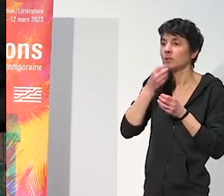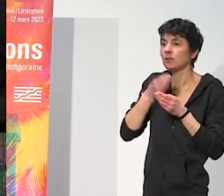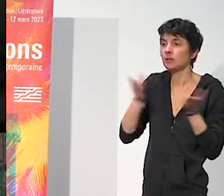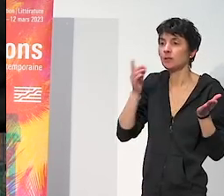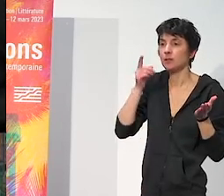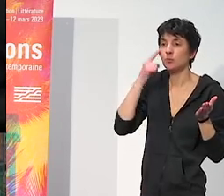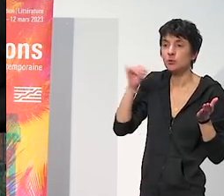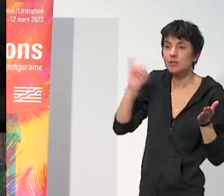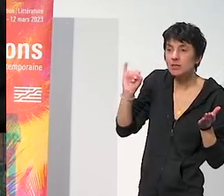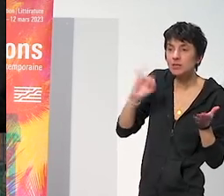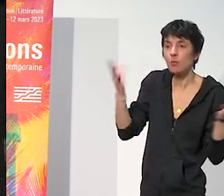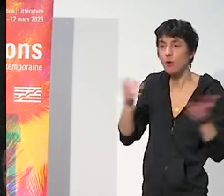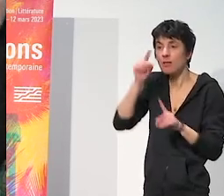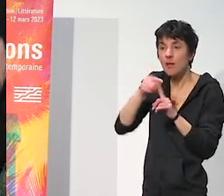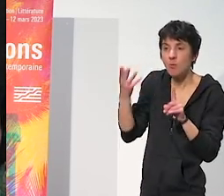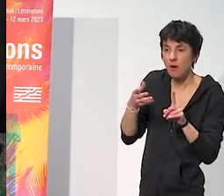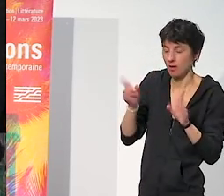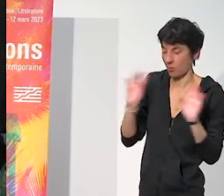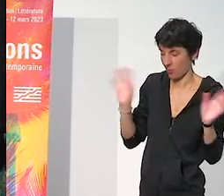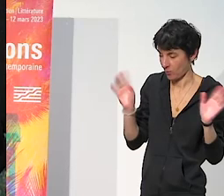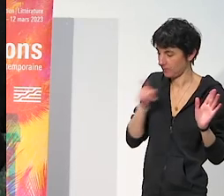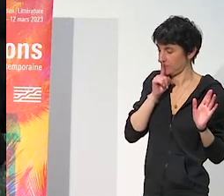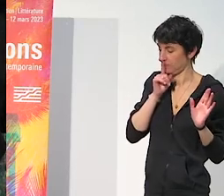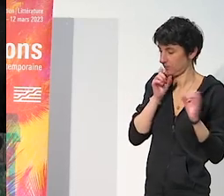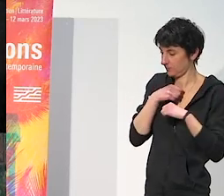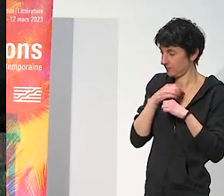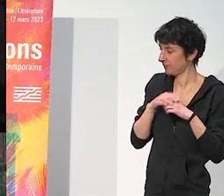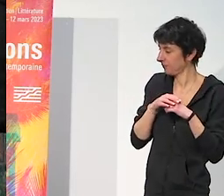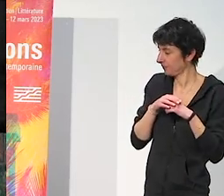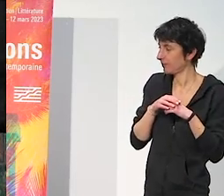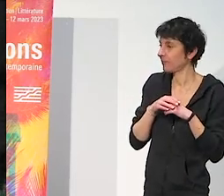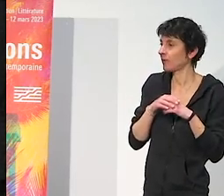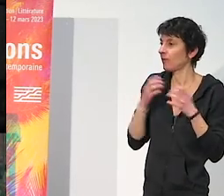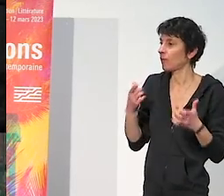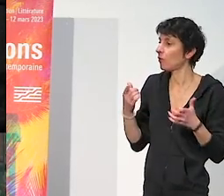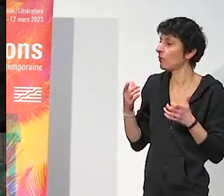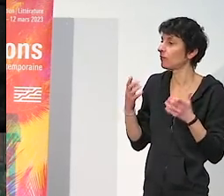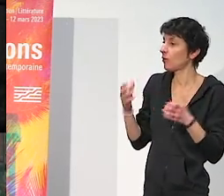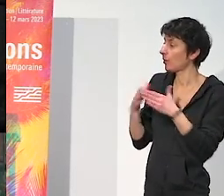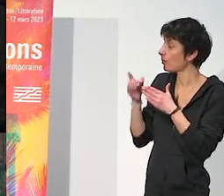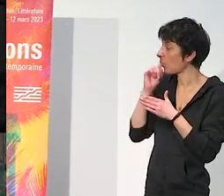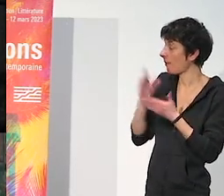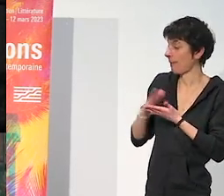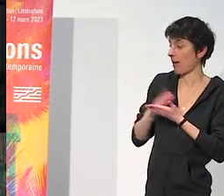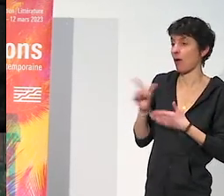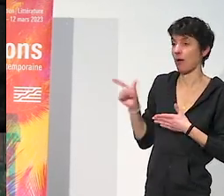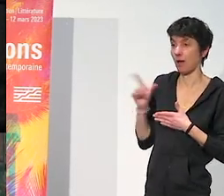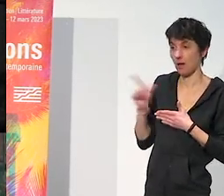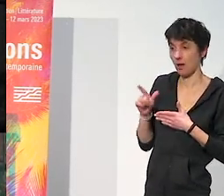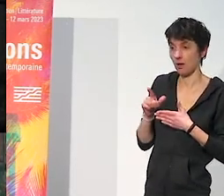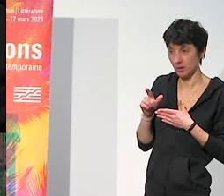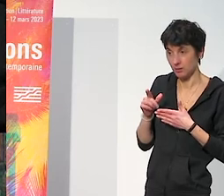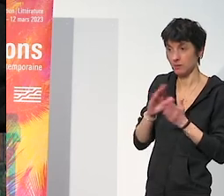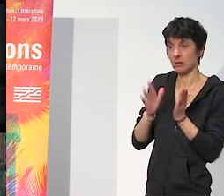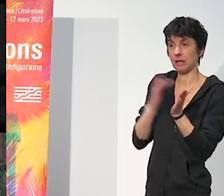pour qui, oui, c'est la question que je vais vous retourner. J'ai demandé à Lola Lafont, parce qu'on prépare un numéro aux Inoccupables sur